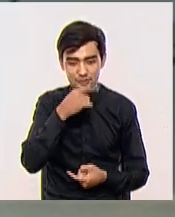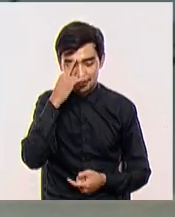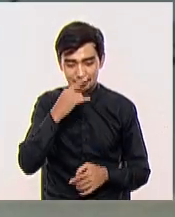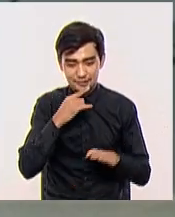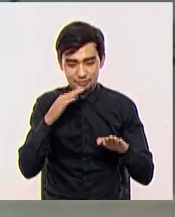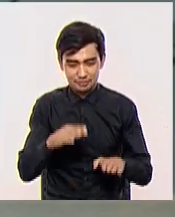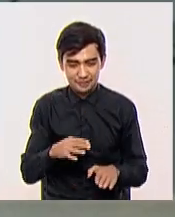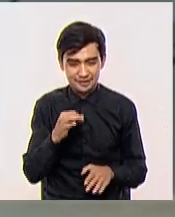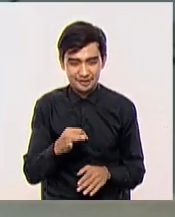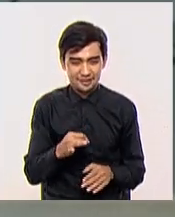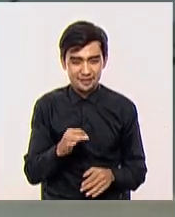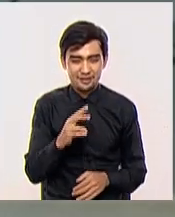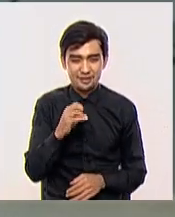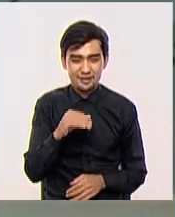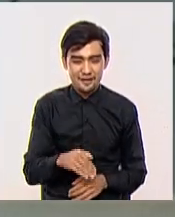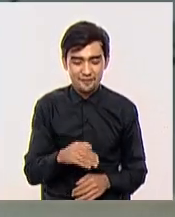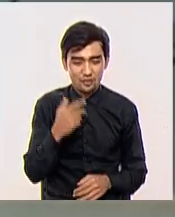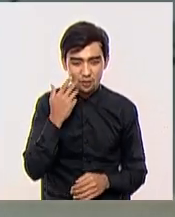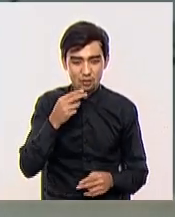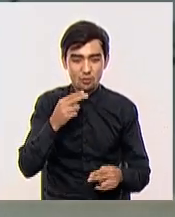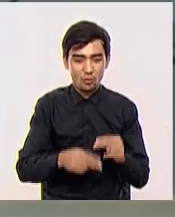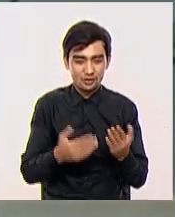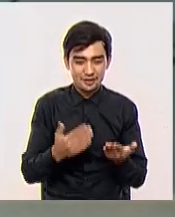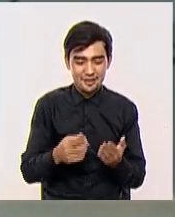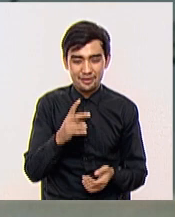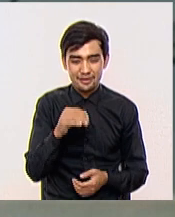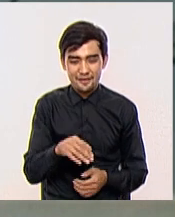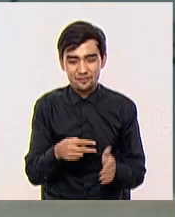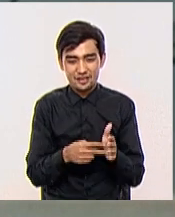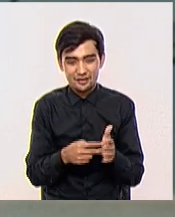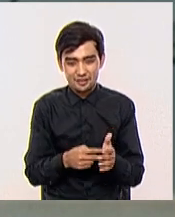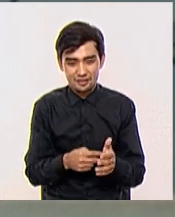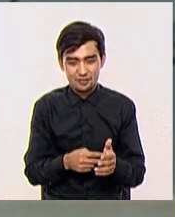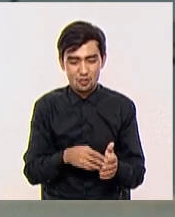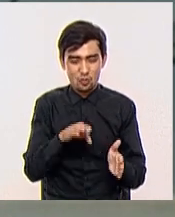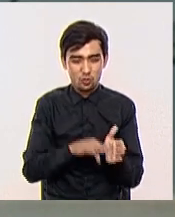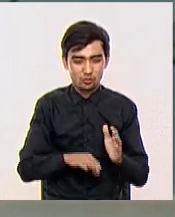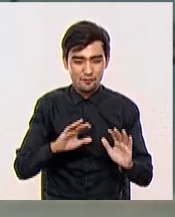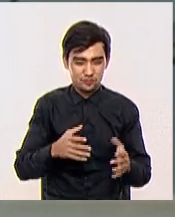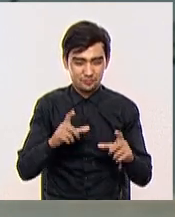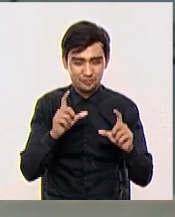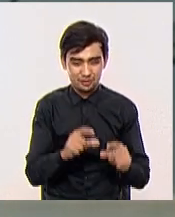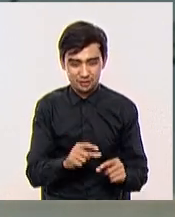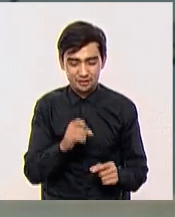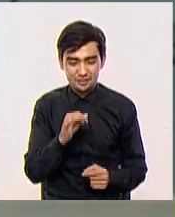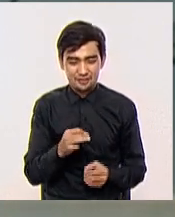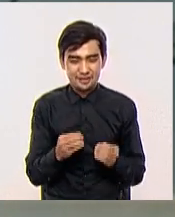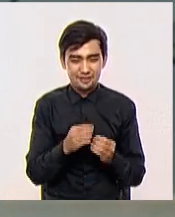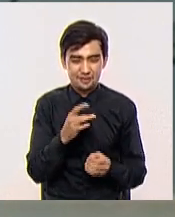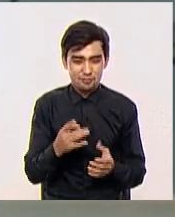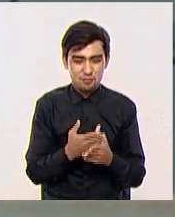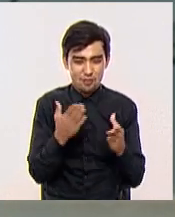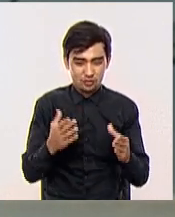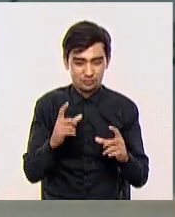Қазақстанда мұнай таусылып жатса, немесе мұнайдың бағасы тіпті төмендеп оншалықтай